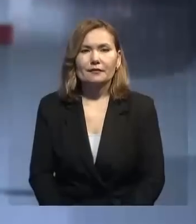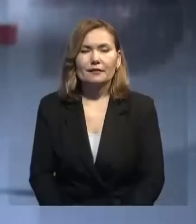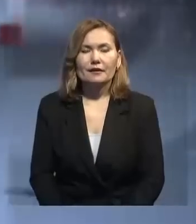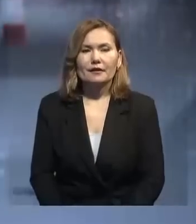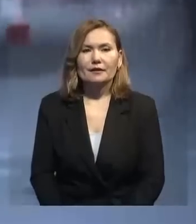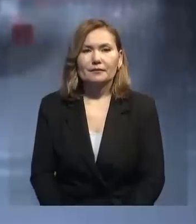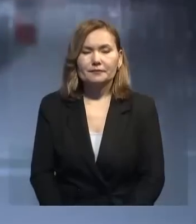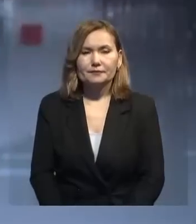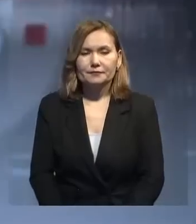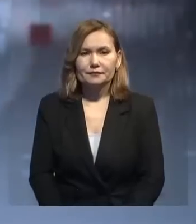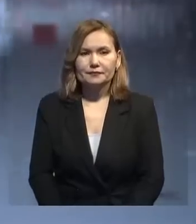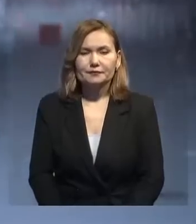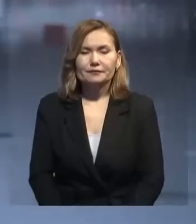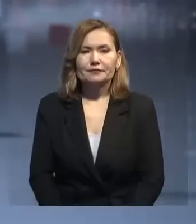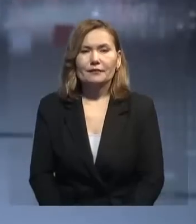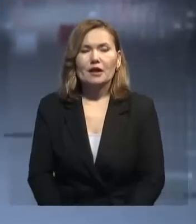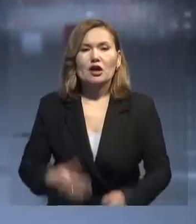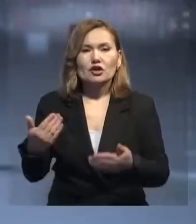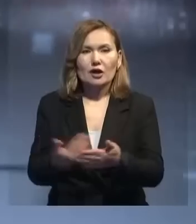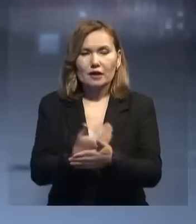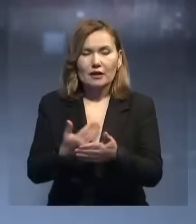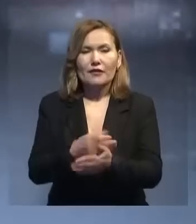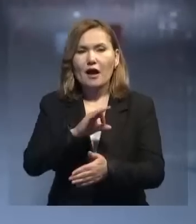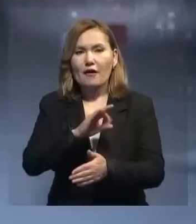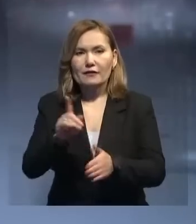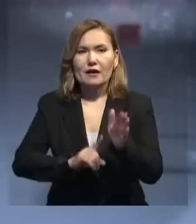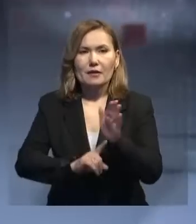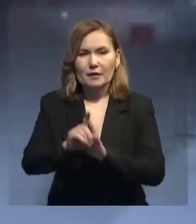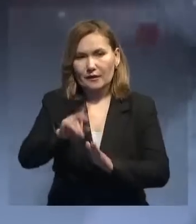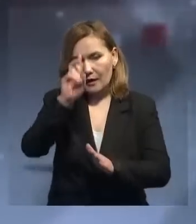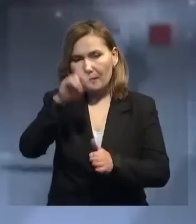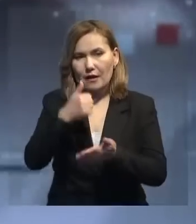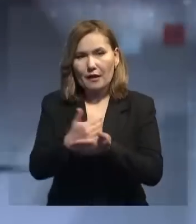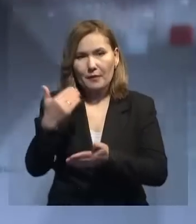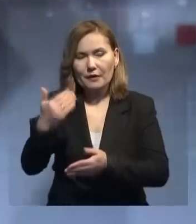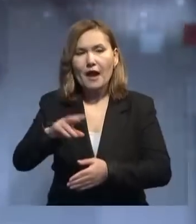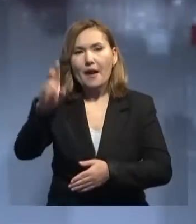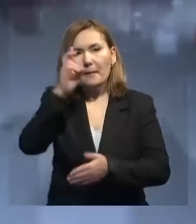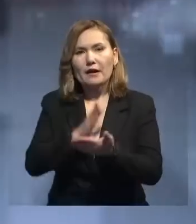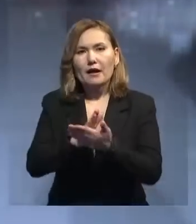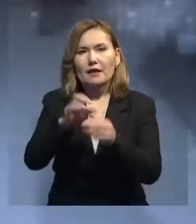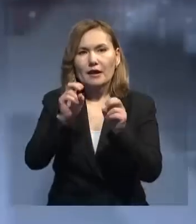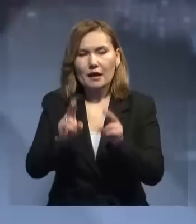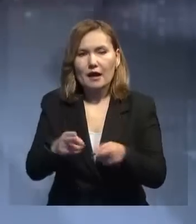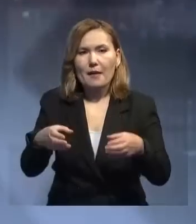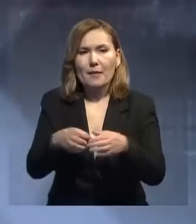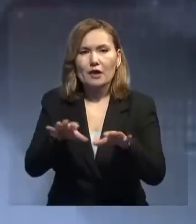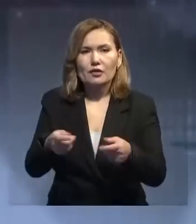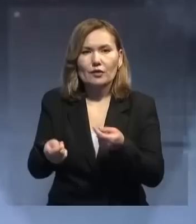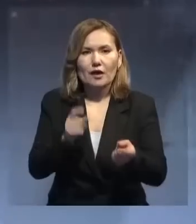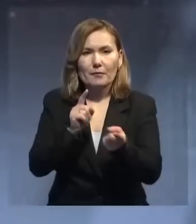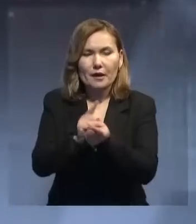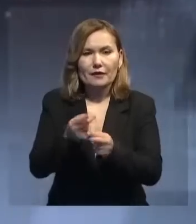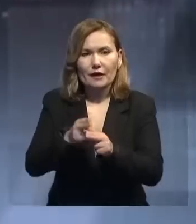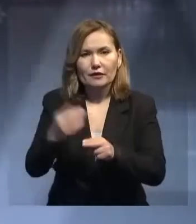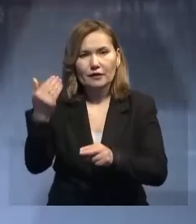Ардақтағайын аңдатпа айтарымызды аңғартты. Әуелі жаңалықтарымызда ресми ақпаратпен бастаймыз. Президент мемлекеттік қызмет істері агенттігінің төрағасын қабылдады.